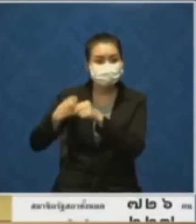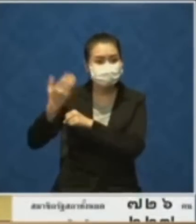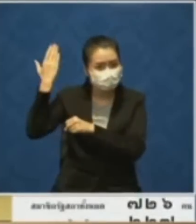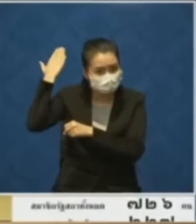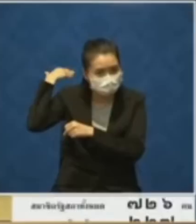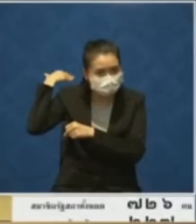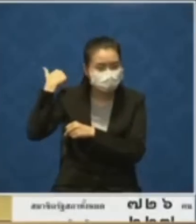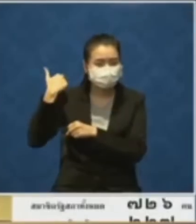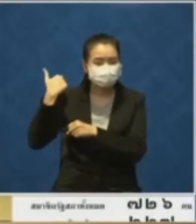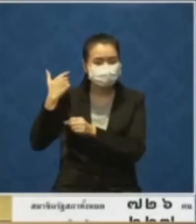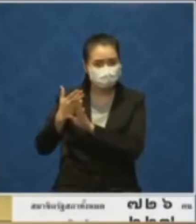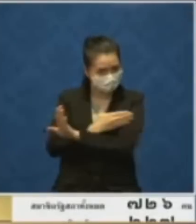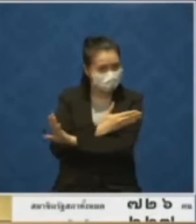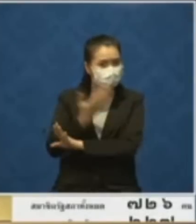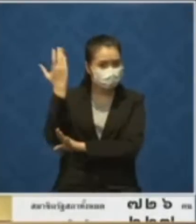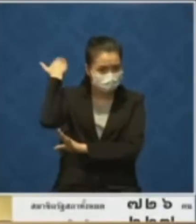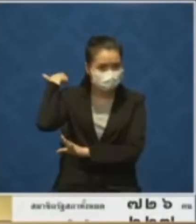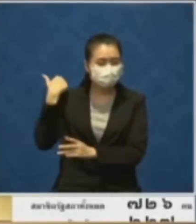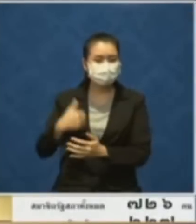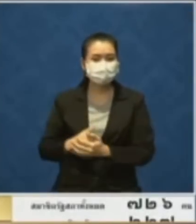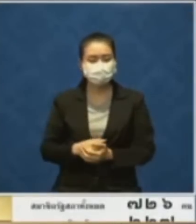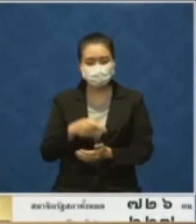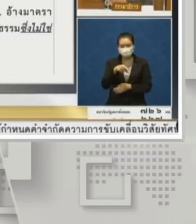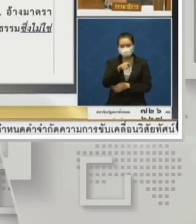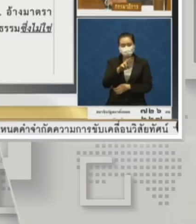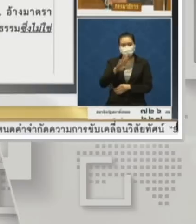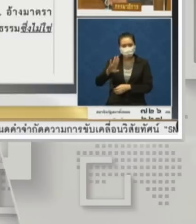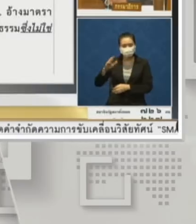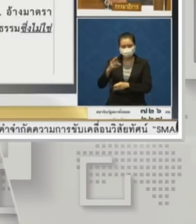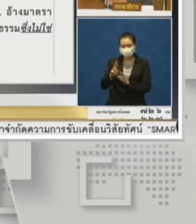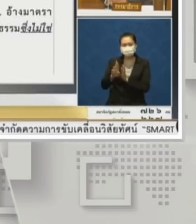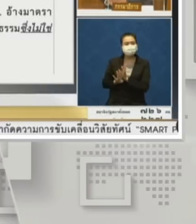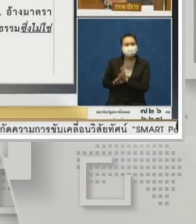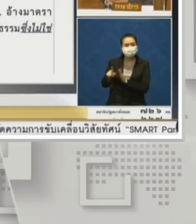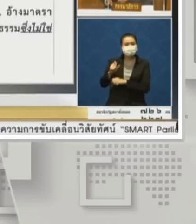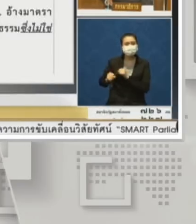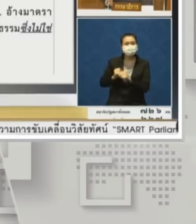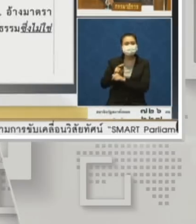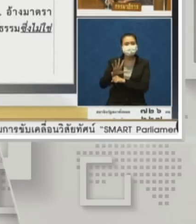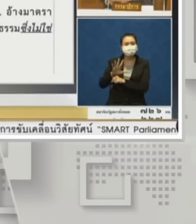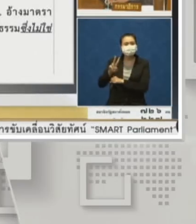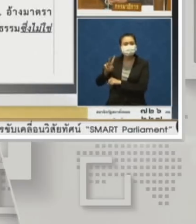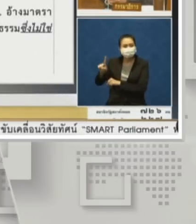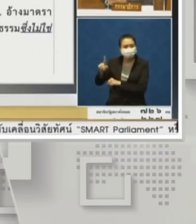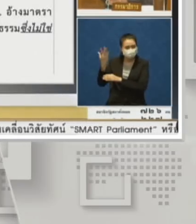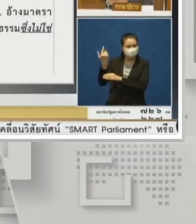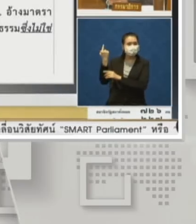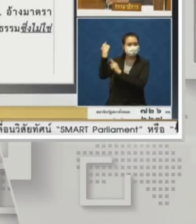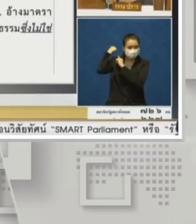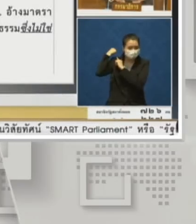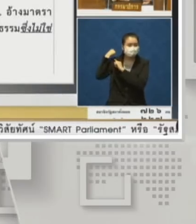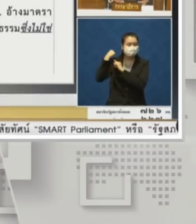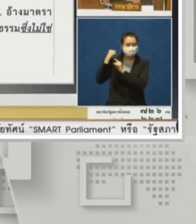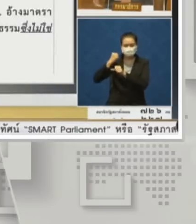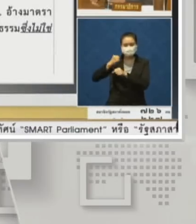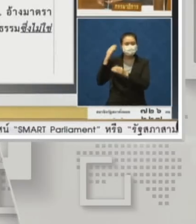้หรในการปรบให้มัดีขึ้น ในอที่หนึนะครเพาวาขนาดที่เขาเสนอร่างเขไปแล้วก็จะถูกกบฏิการเสีย